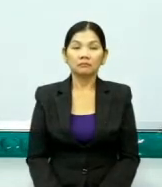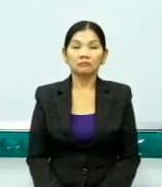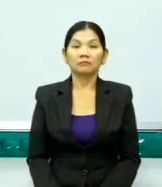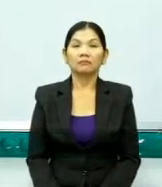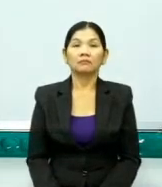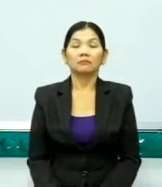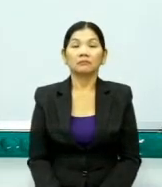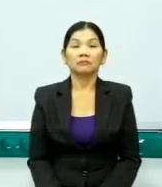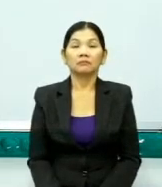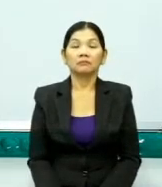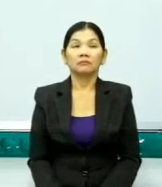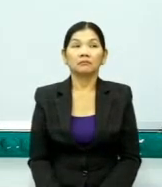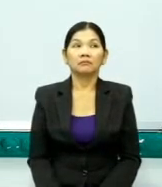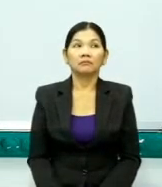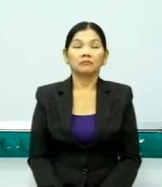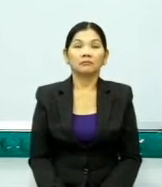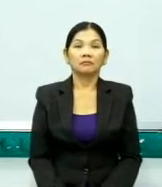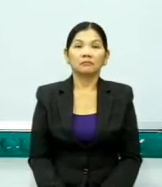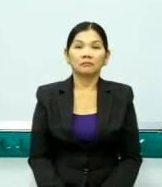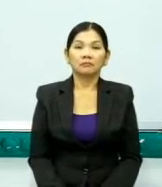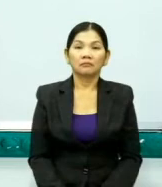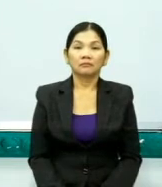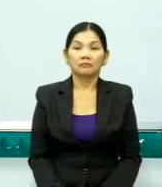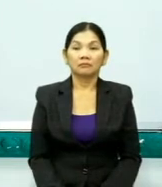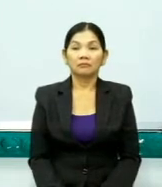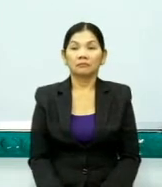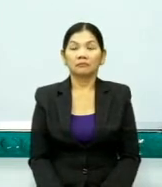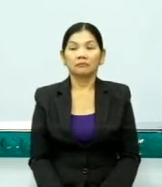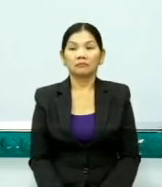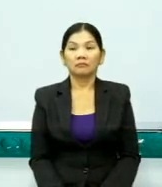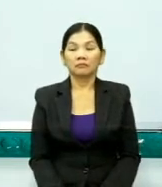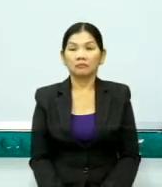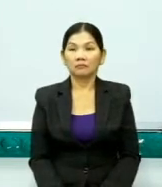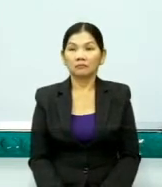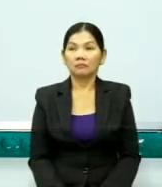Chà kê kê.